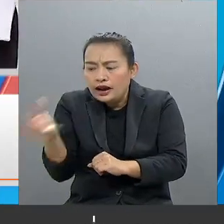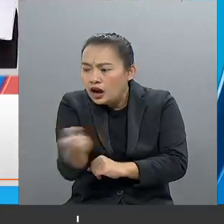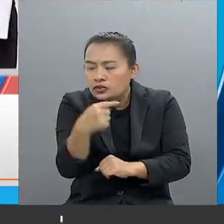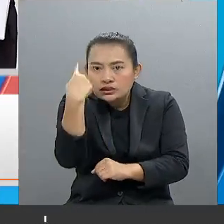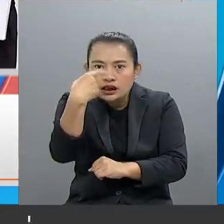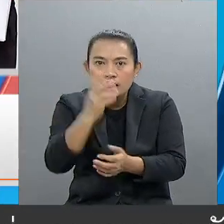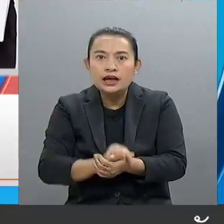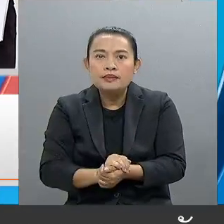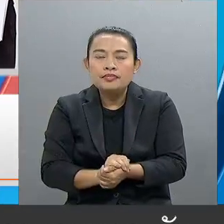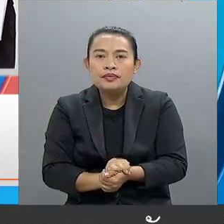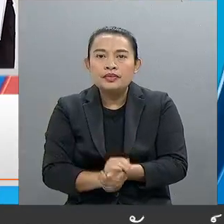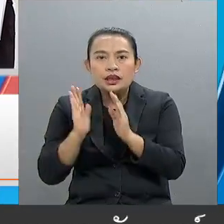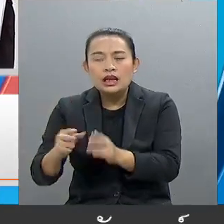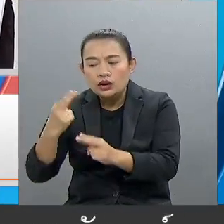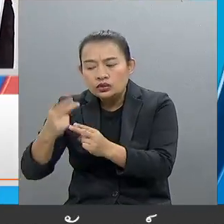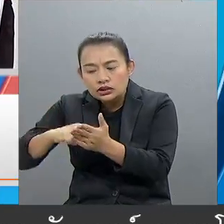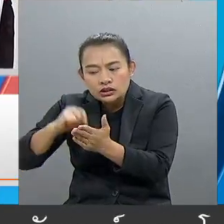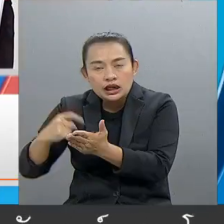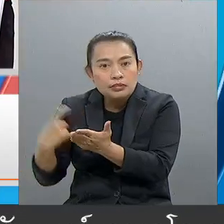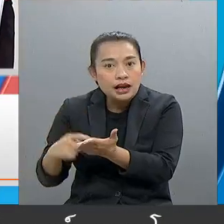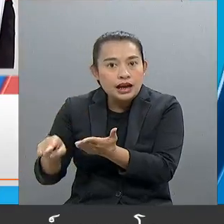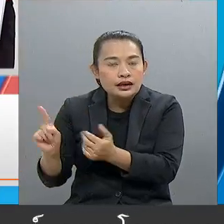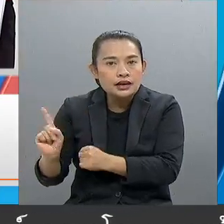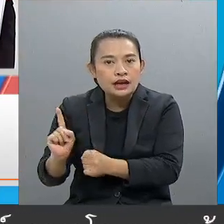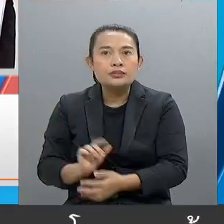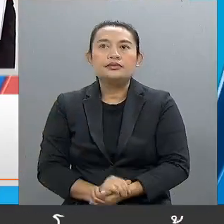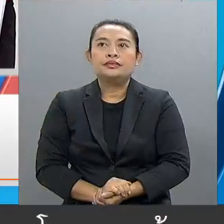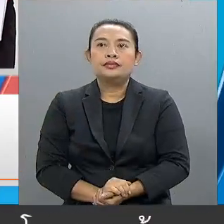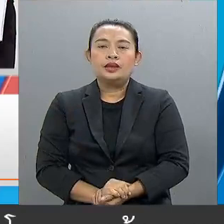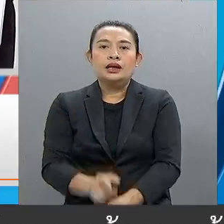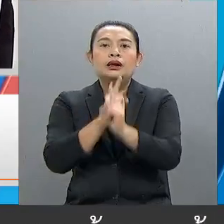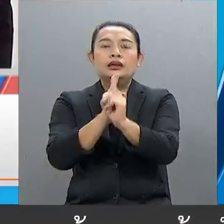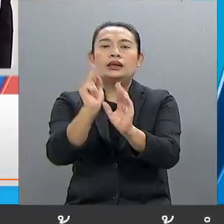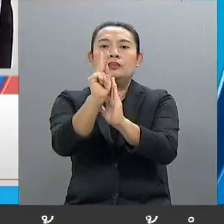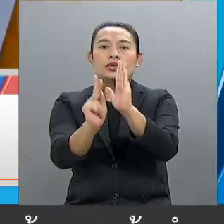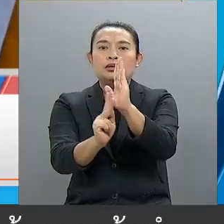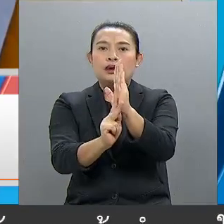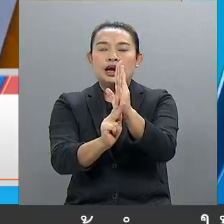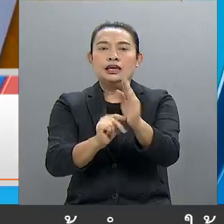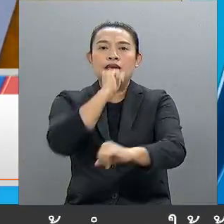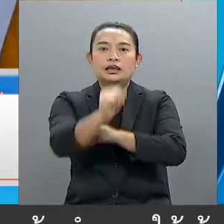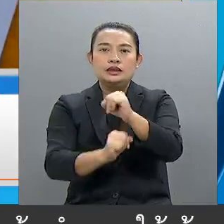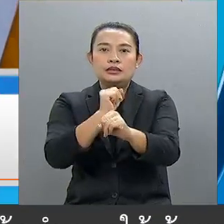ำไหมคะอาจารย์คะ ที่จริงตอนกฎหมายแก้ปี58เนี่ยต้องรีดเอาจากผู้